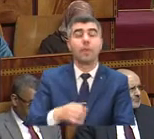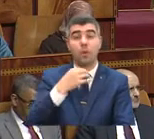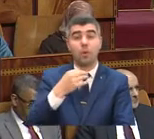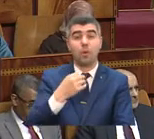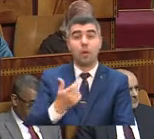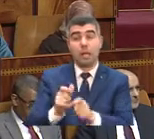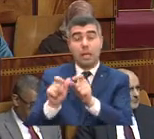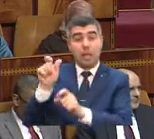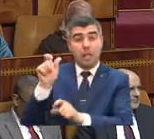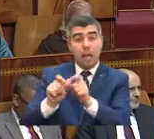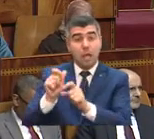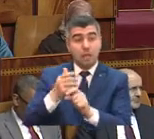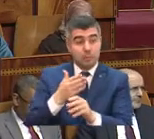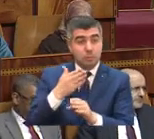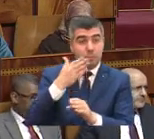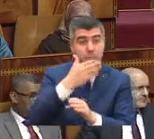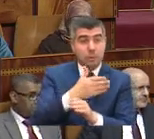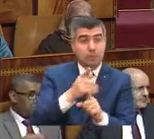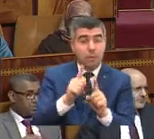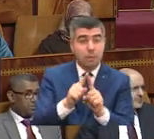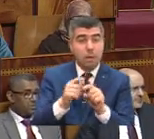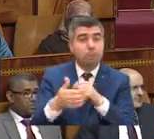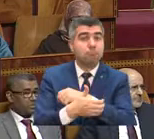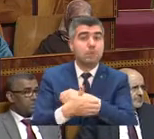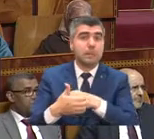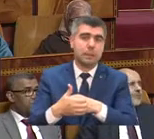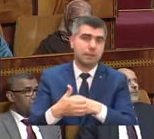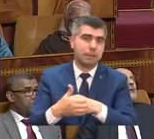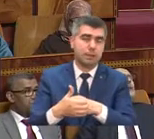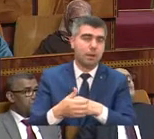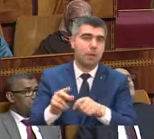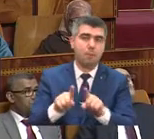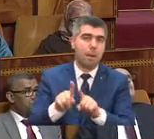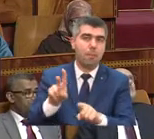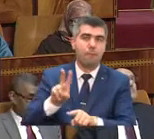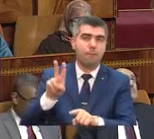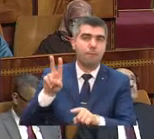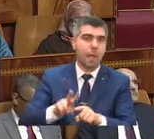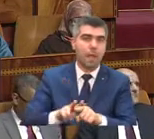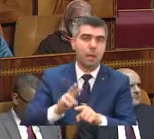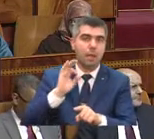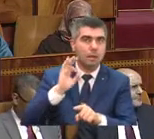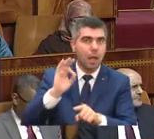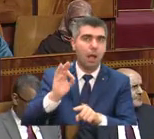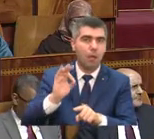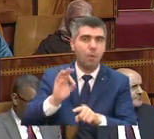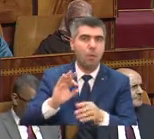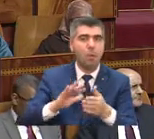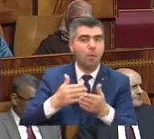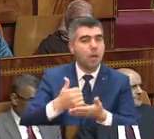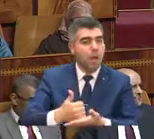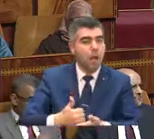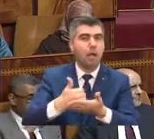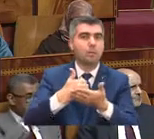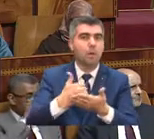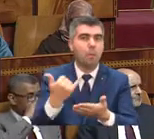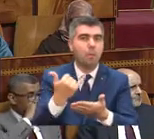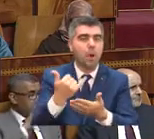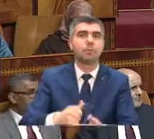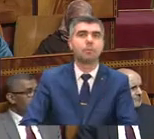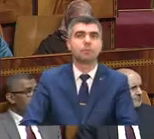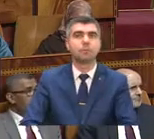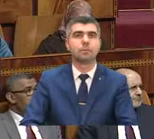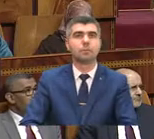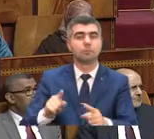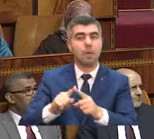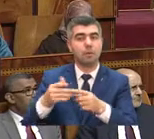كيكونوا تما هما سي دي كاسوسيو، هما خارج المنظومه الاقتصاديه وخصنا ندخلوهم. يعني التعامل معهم خص يكون